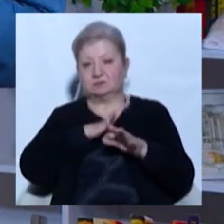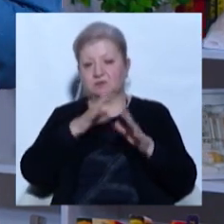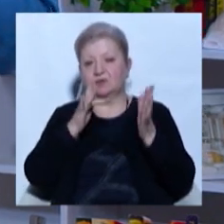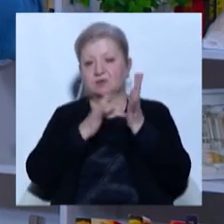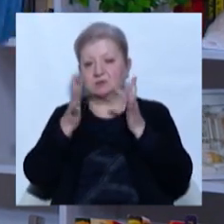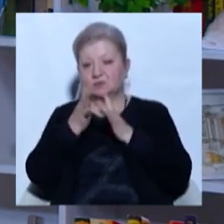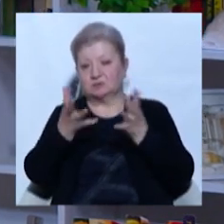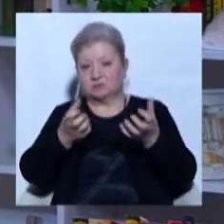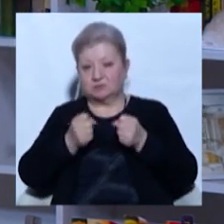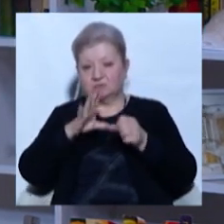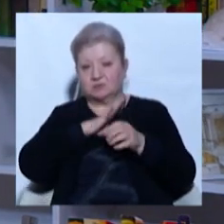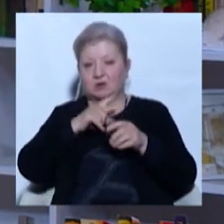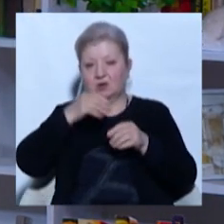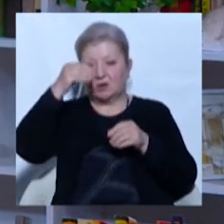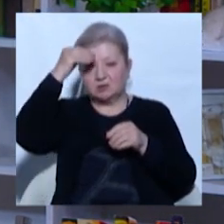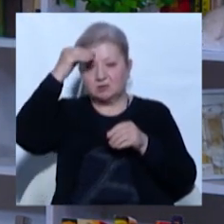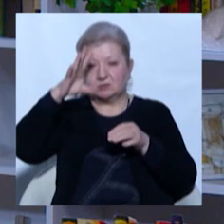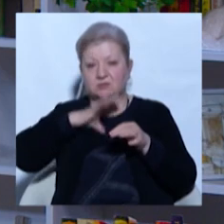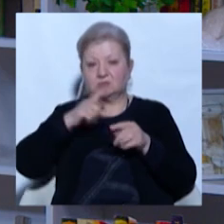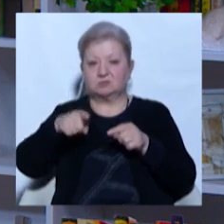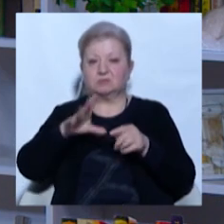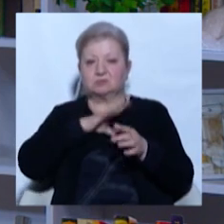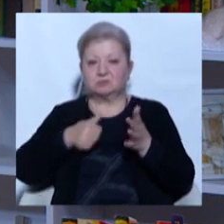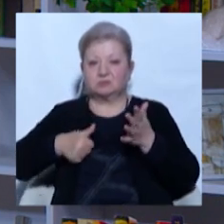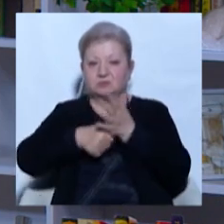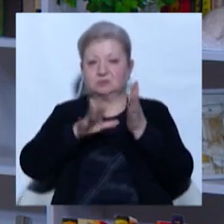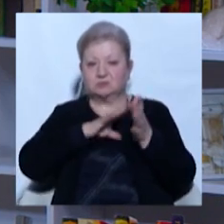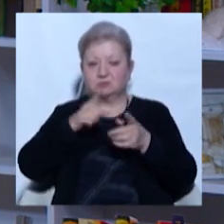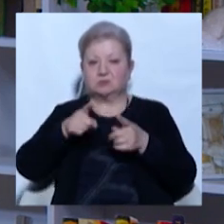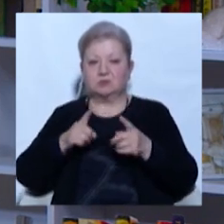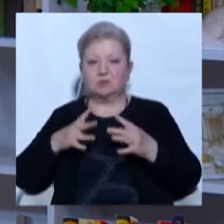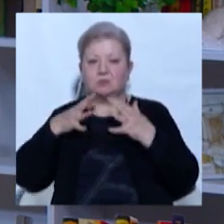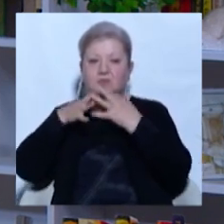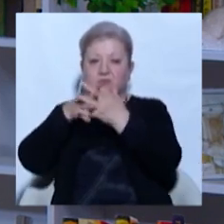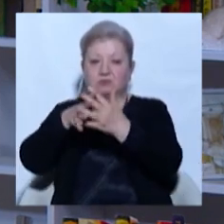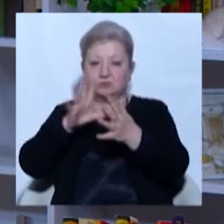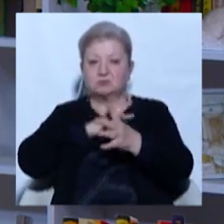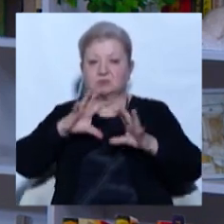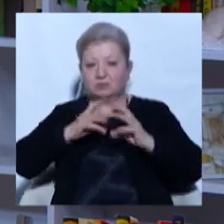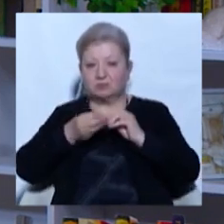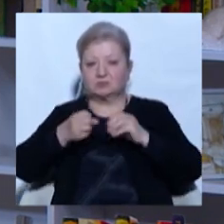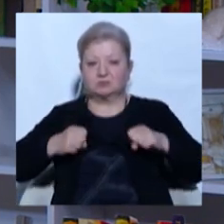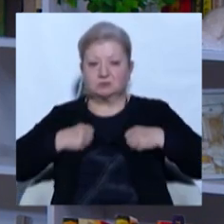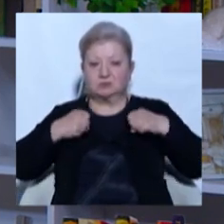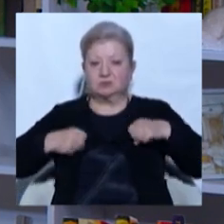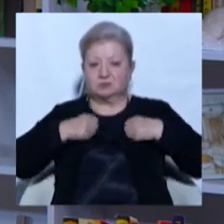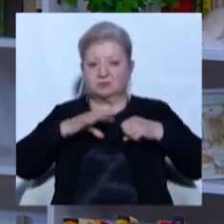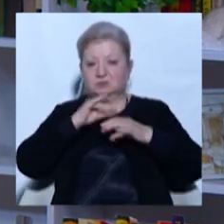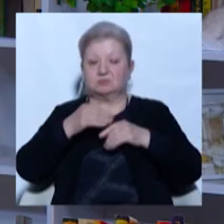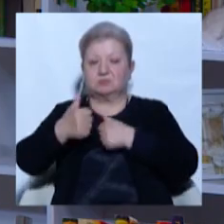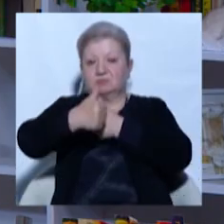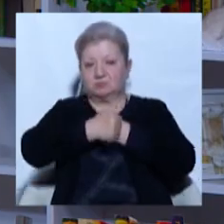იმედსაძლევდა, რომ ის როგორმე მისი დასაყრდენი იქნებოდა ამ ბრძოლაში და ცდილობდა ყველანაირად, რომ მისი